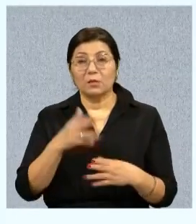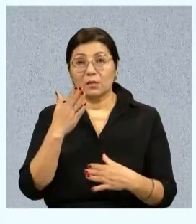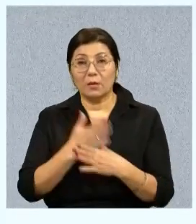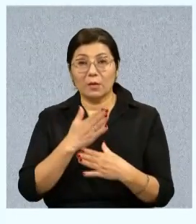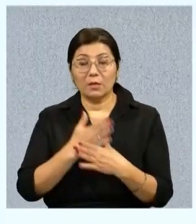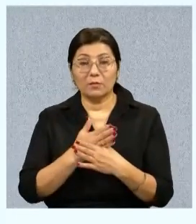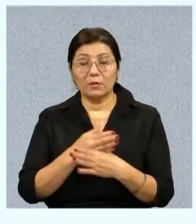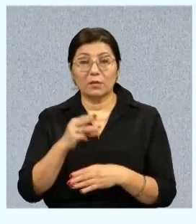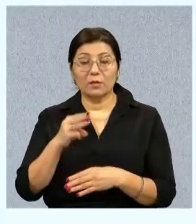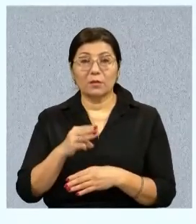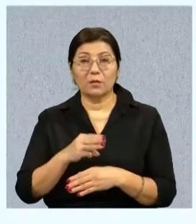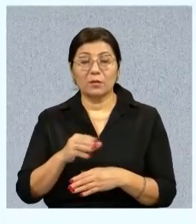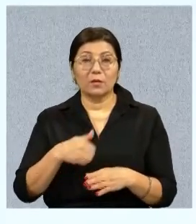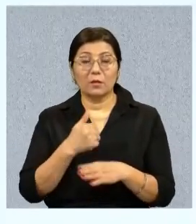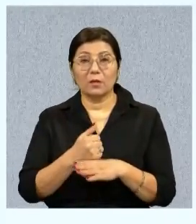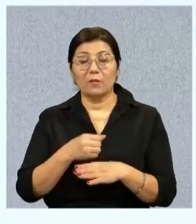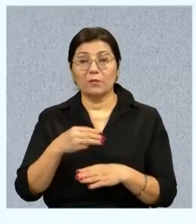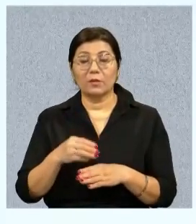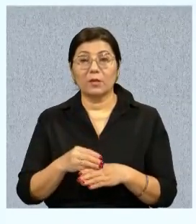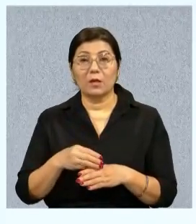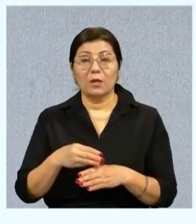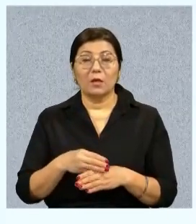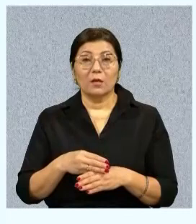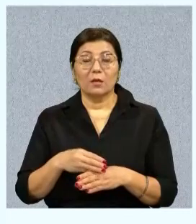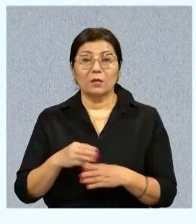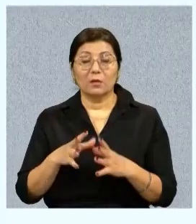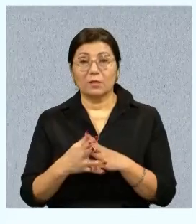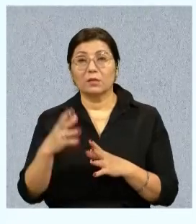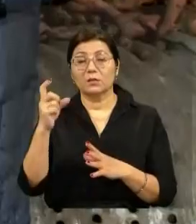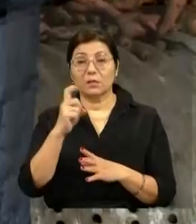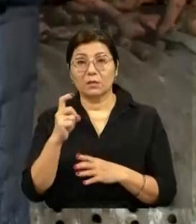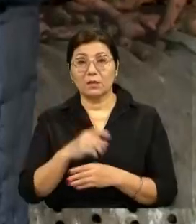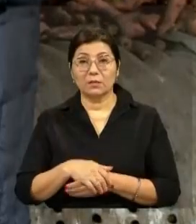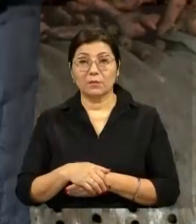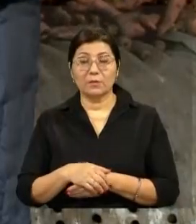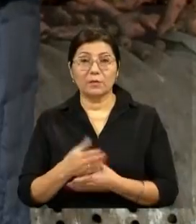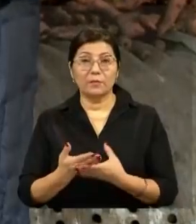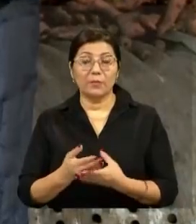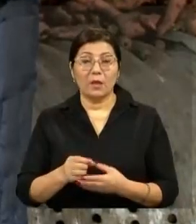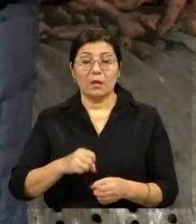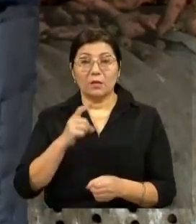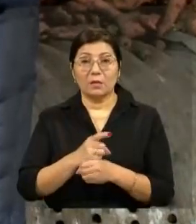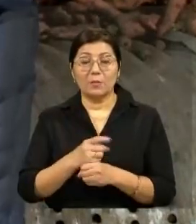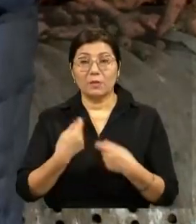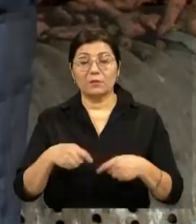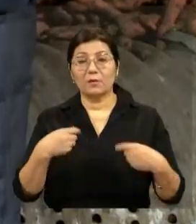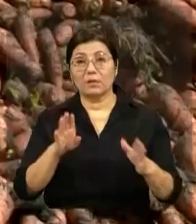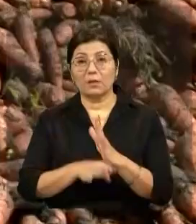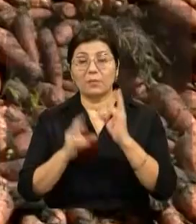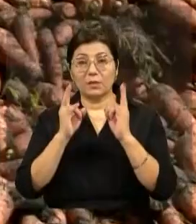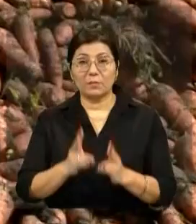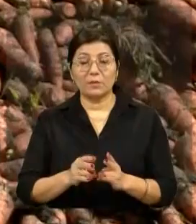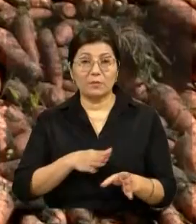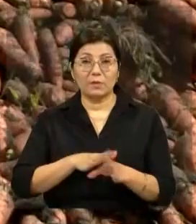как ТО, главы ТО, так и главы крестьянских хозяйств. Немаловажной задачей в деле продовольственной безопасности